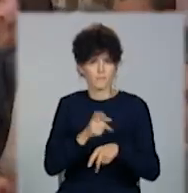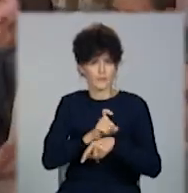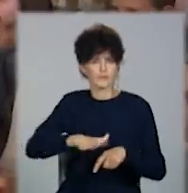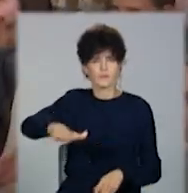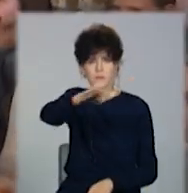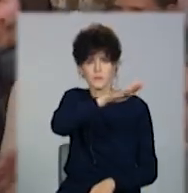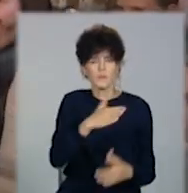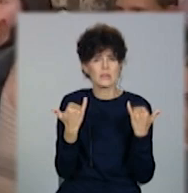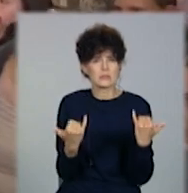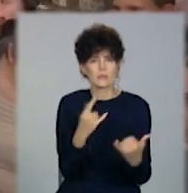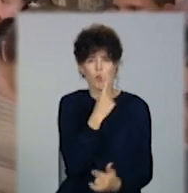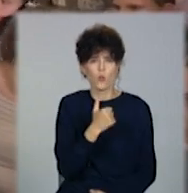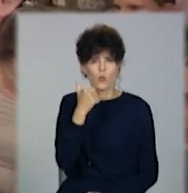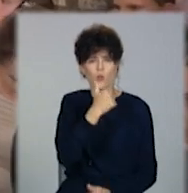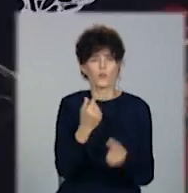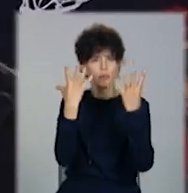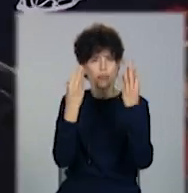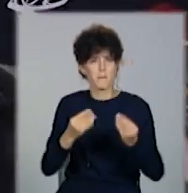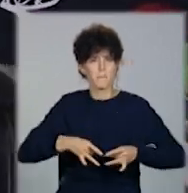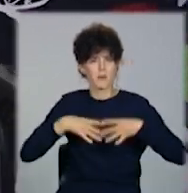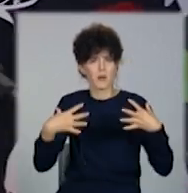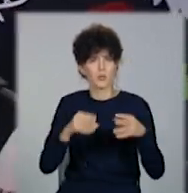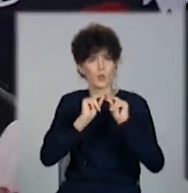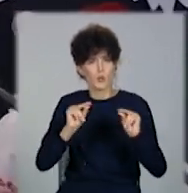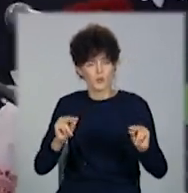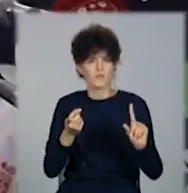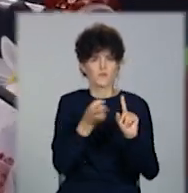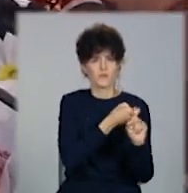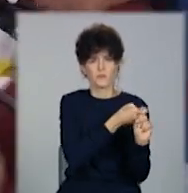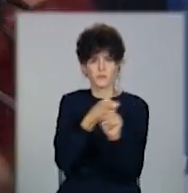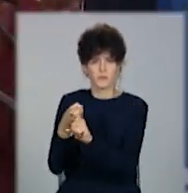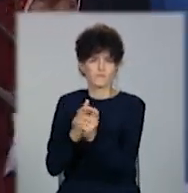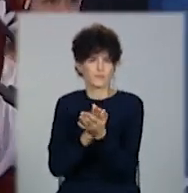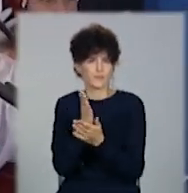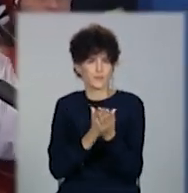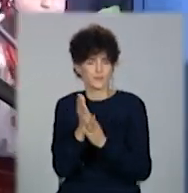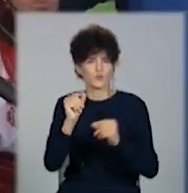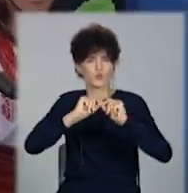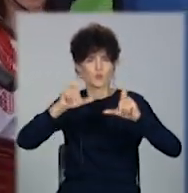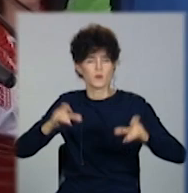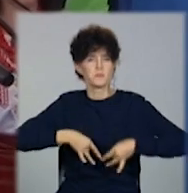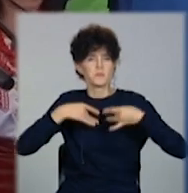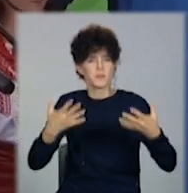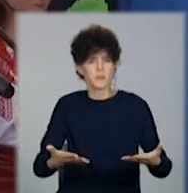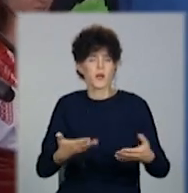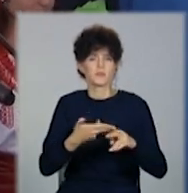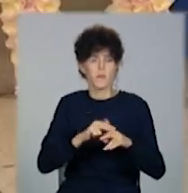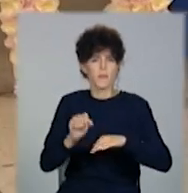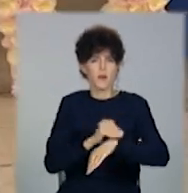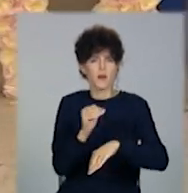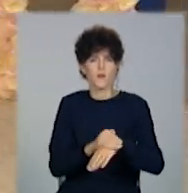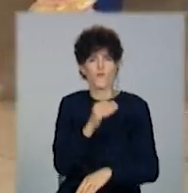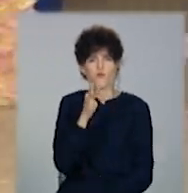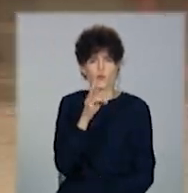Цього року День учителя збігся з 50-річчя місцевої школи. А буквально напередодні свята за підтримки благодійного